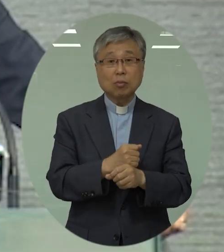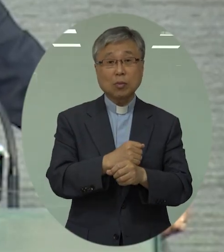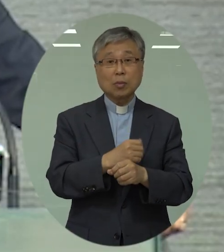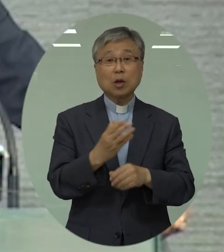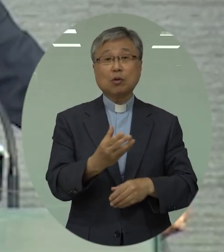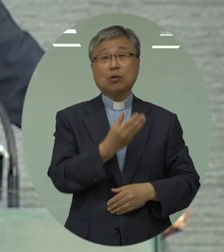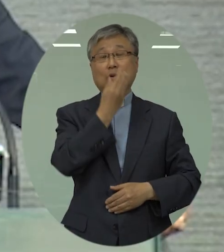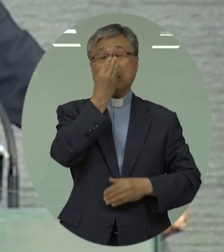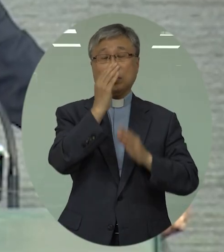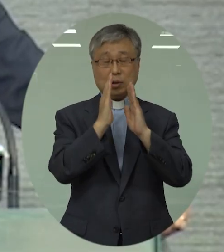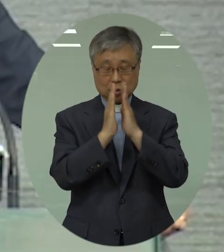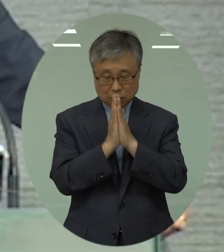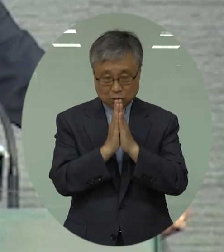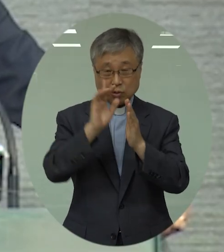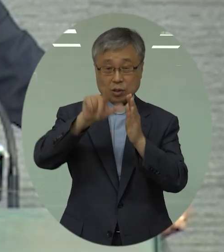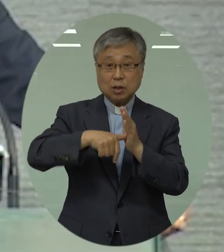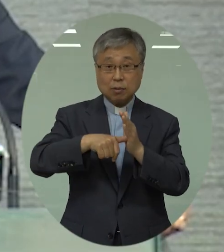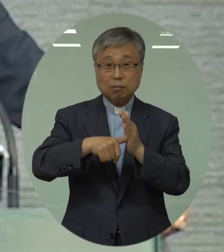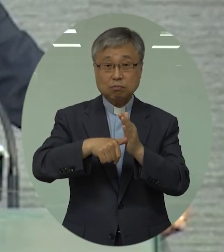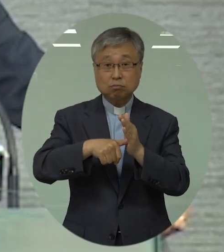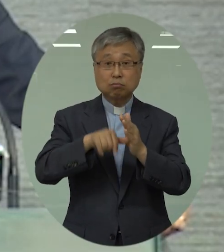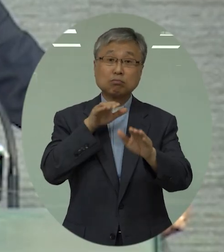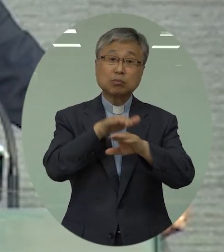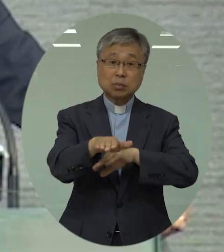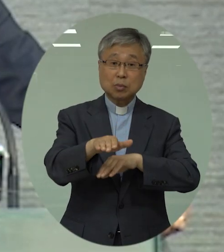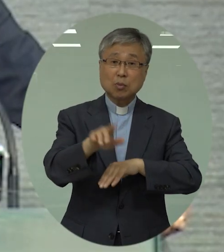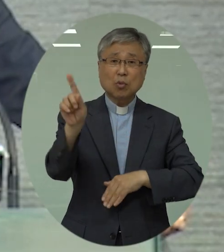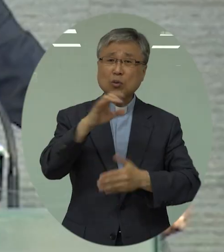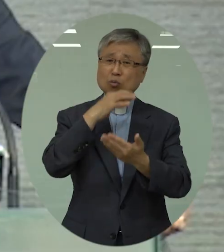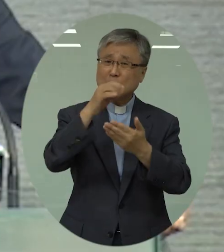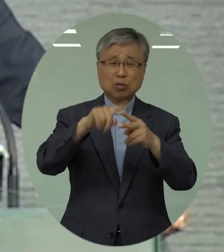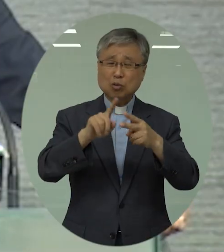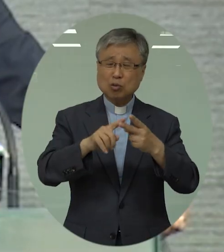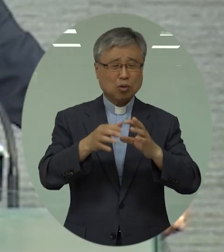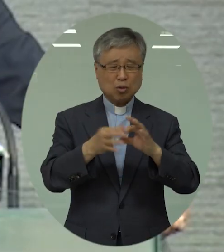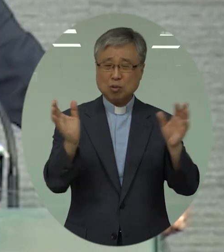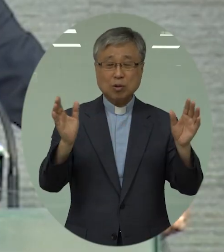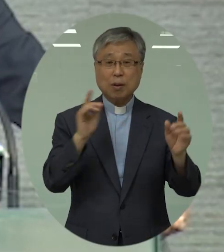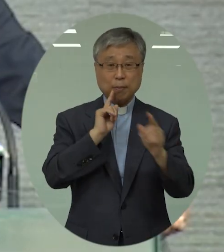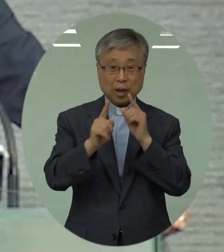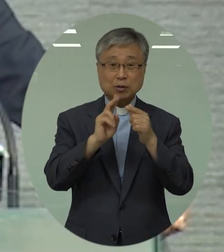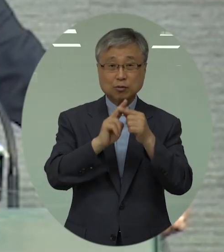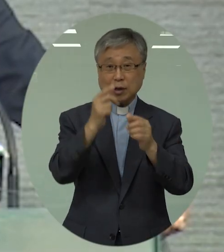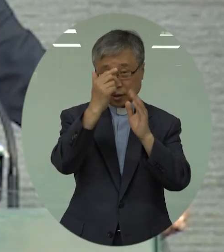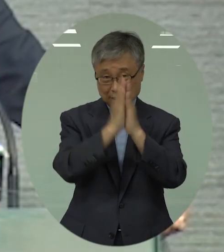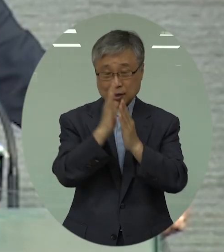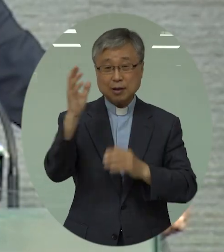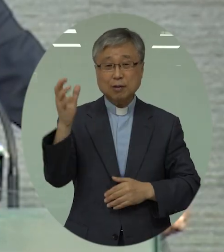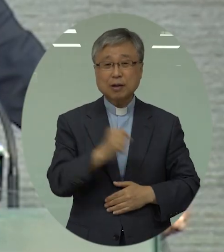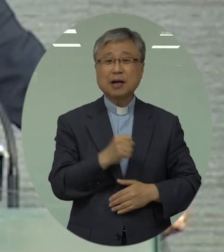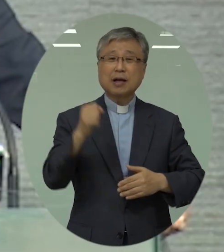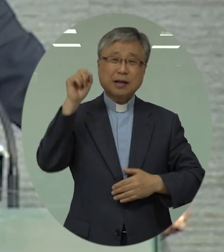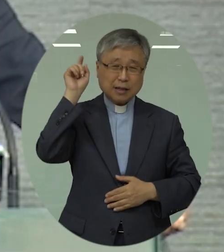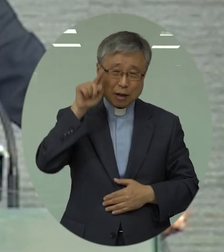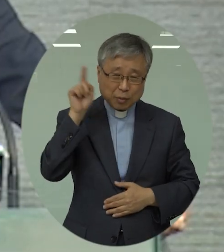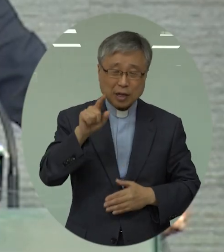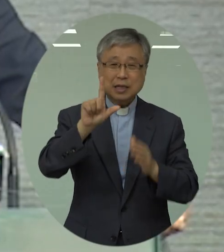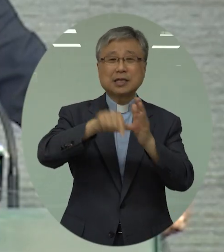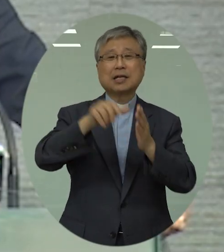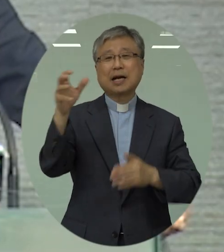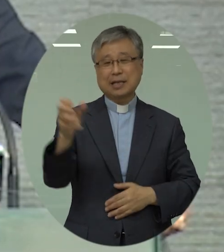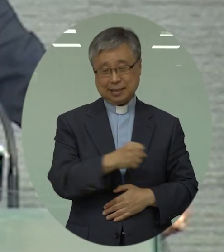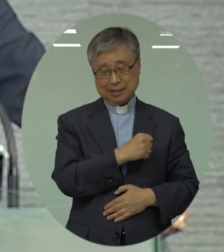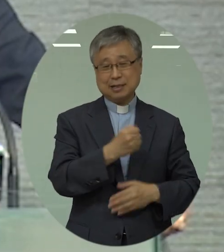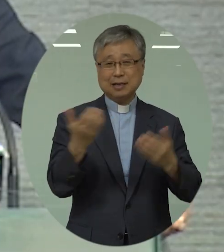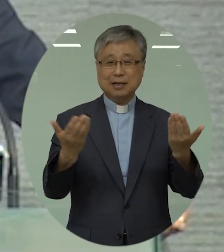경건의 시간을 갖는 방식이었죠. 뭐라고 부르든 상관없어요. 하여튼 말씀과 기도로 날마다 시간을 보낸다는